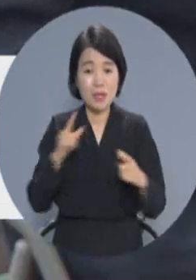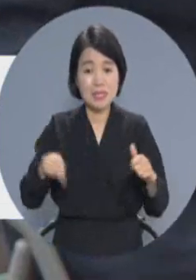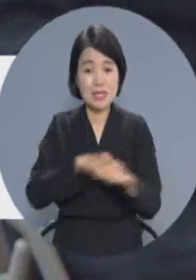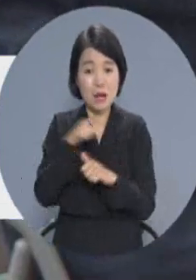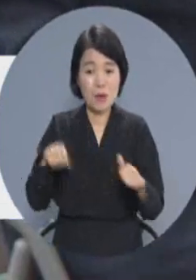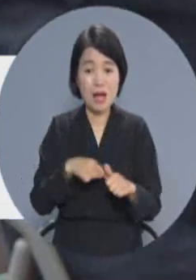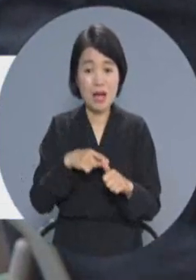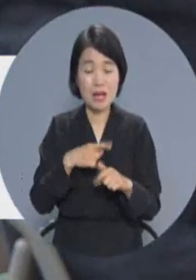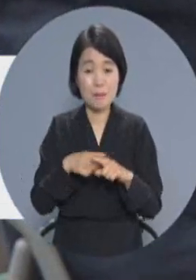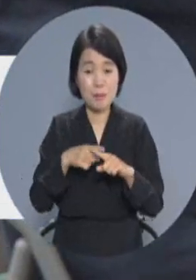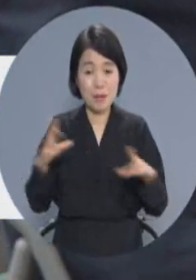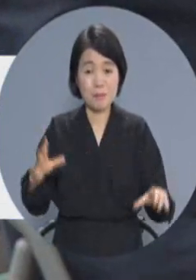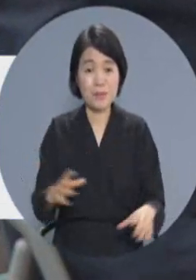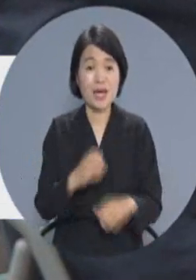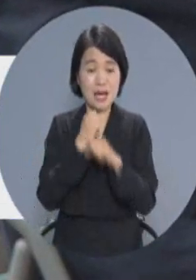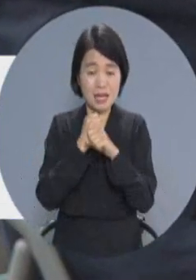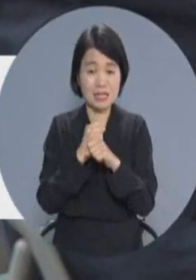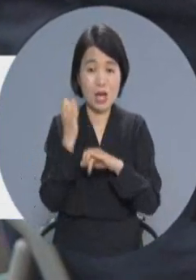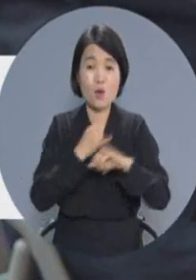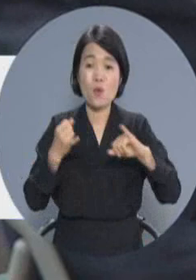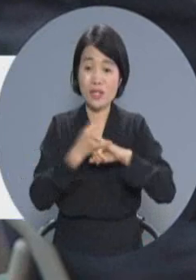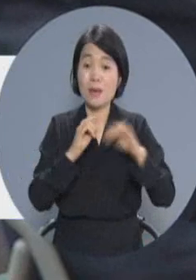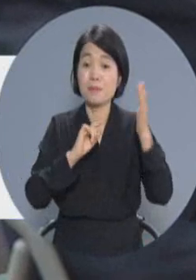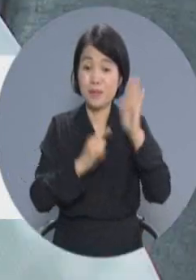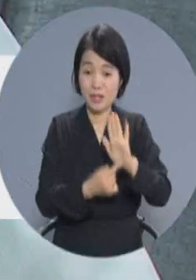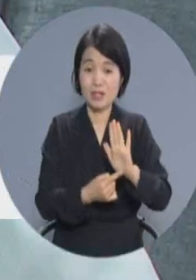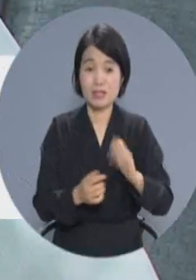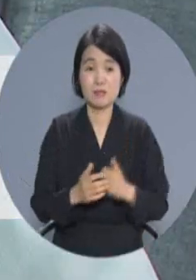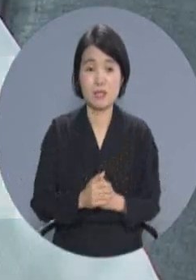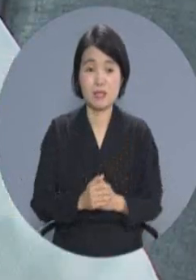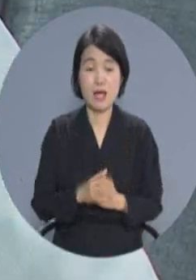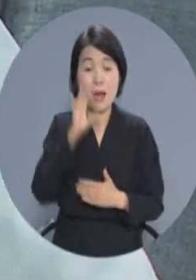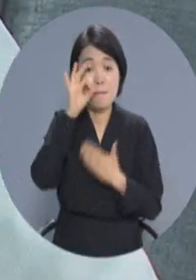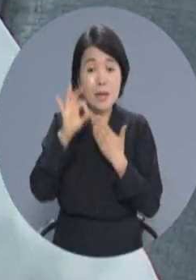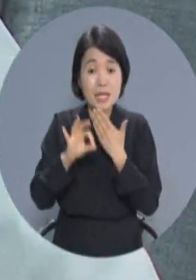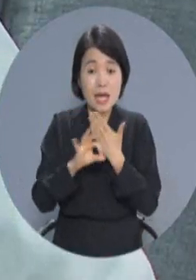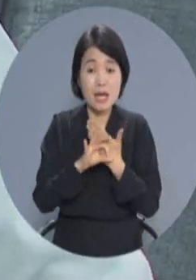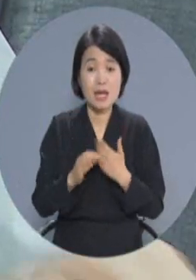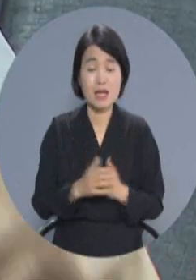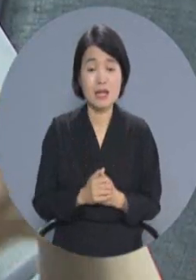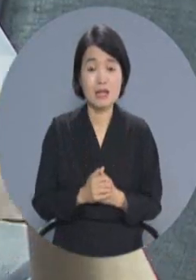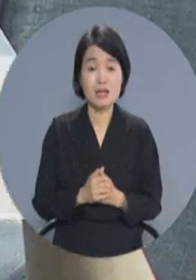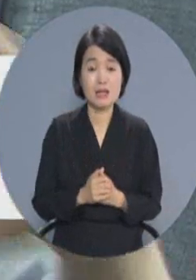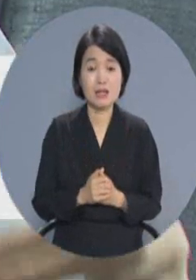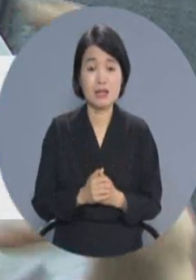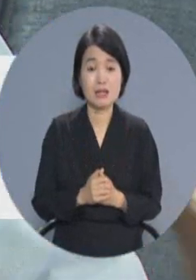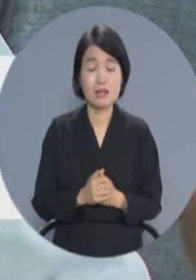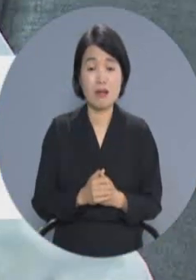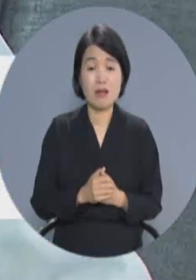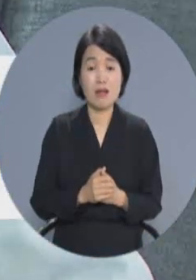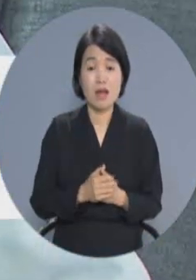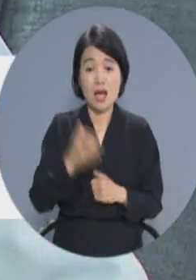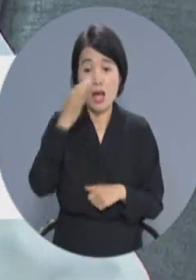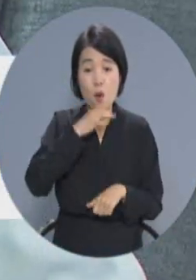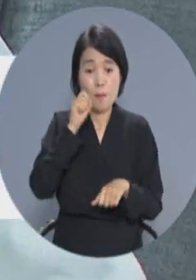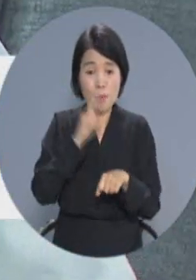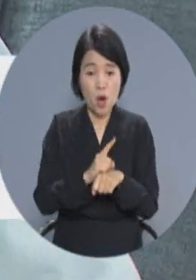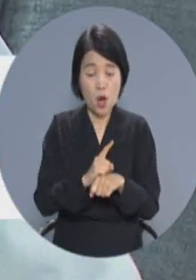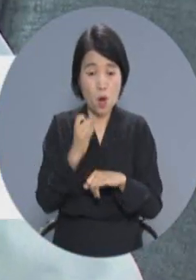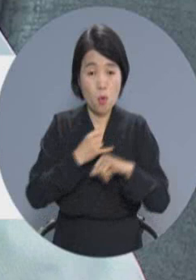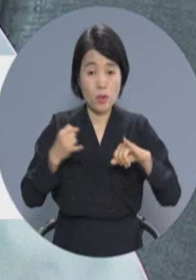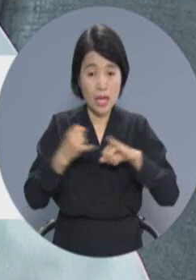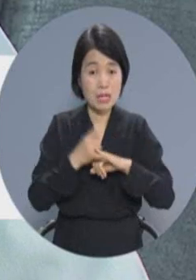것들을 판단해서 그런 공약이 나왔던 겁니다. 만일 그게 정말 실효성 있는 공약이라고